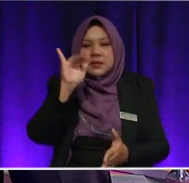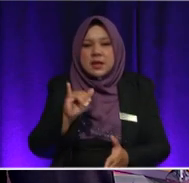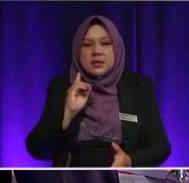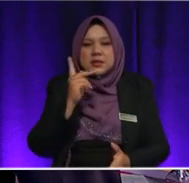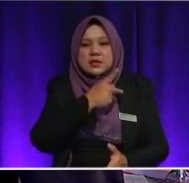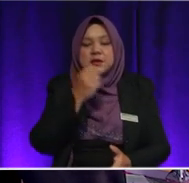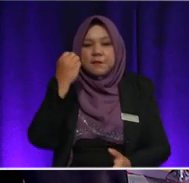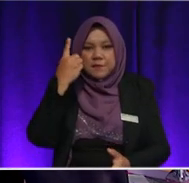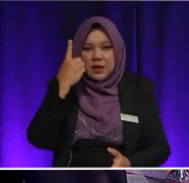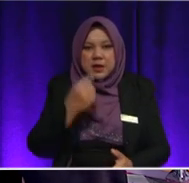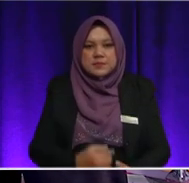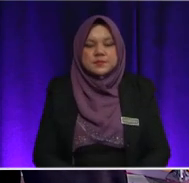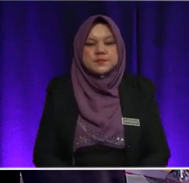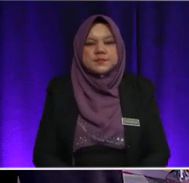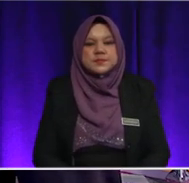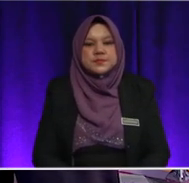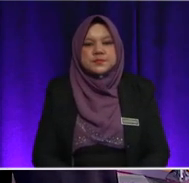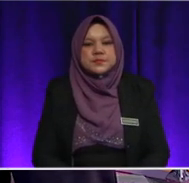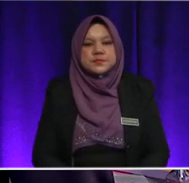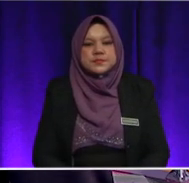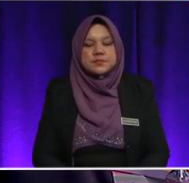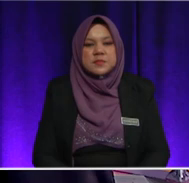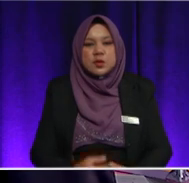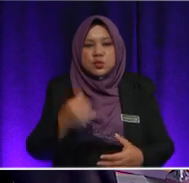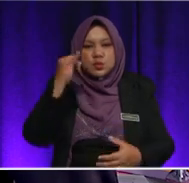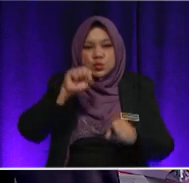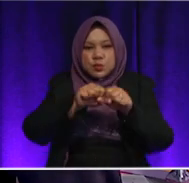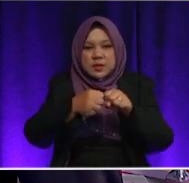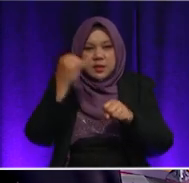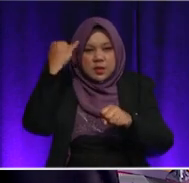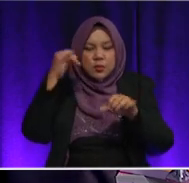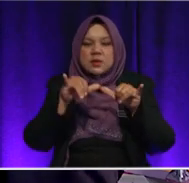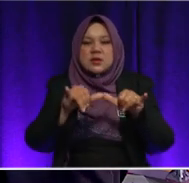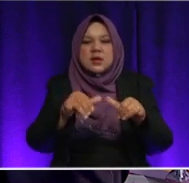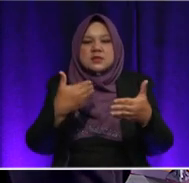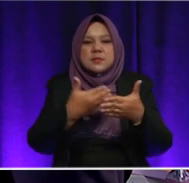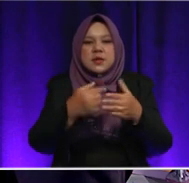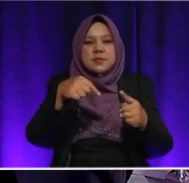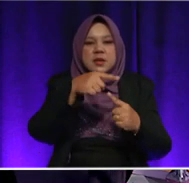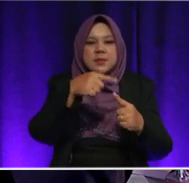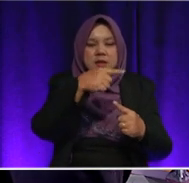kepada orang lain supaya ilmu ini kekal boleh dikusi bersama